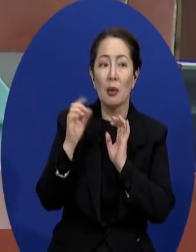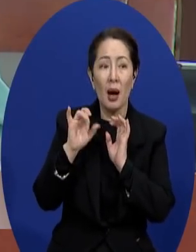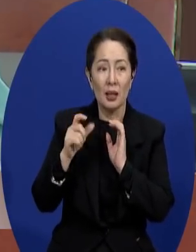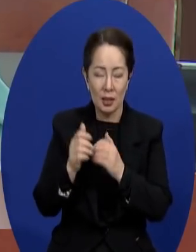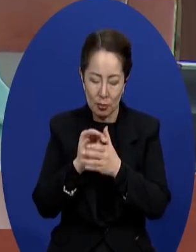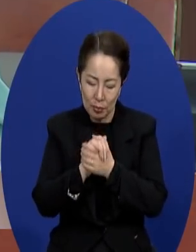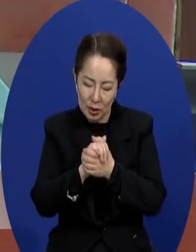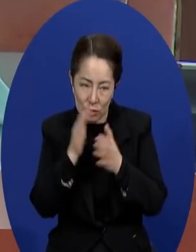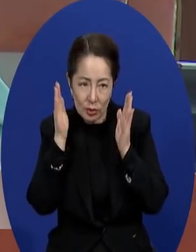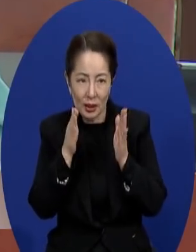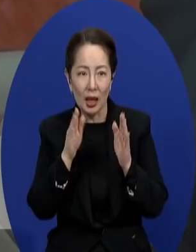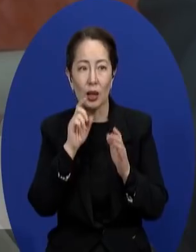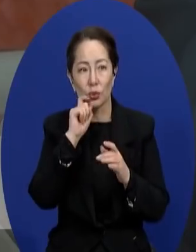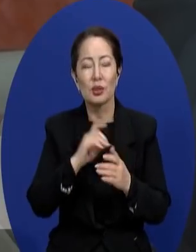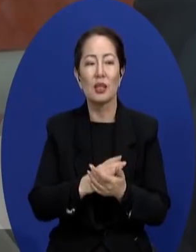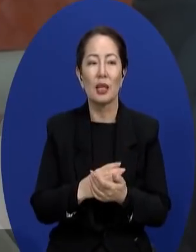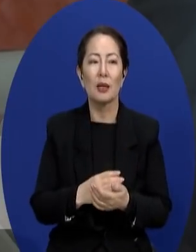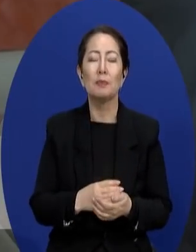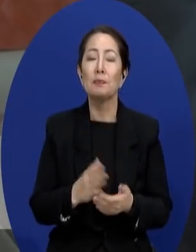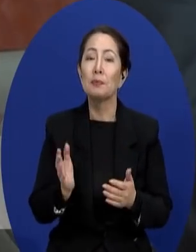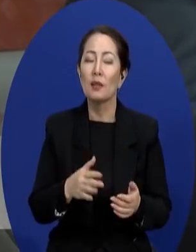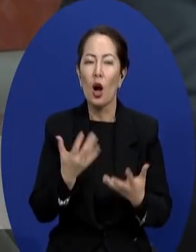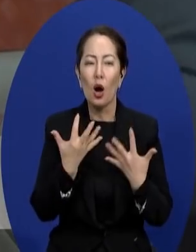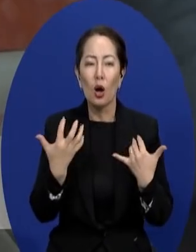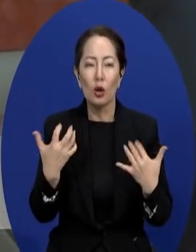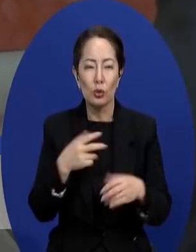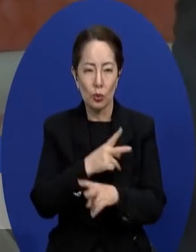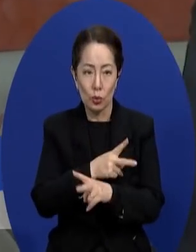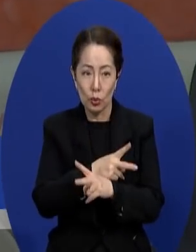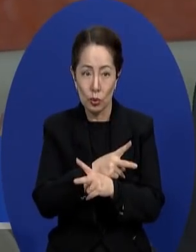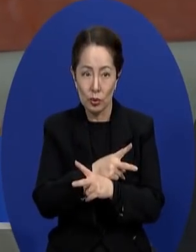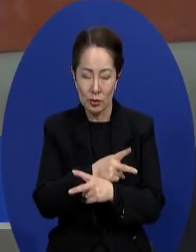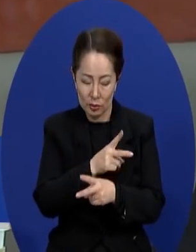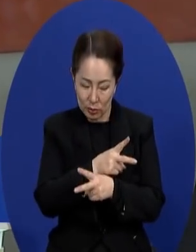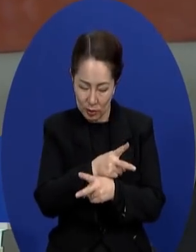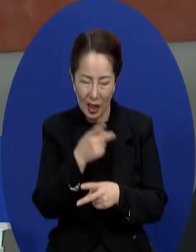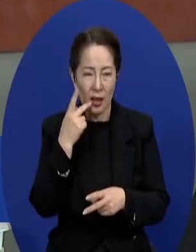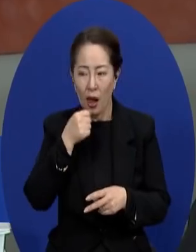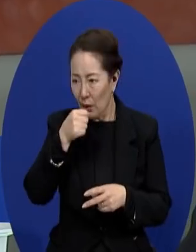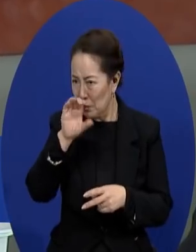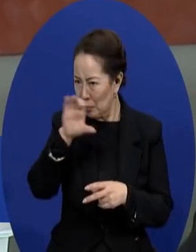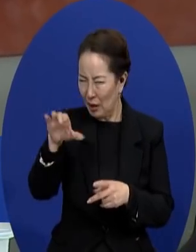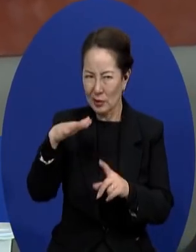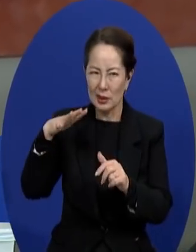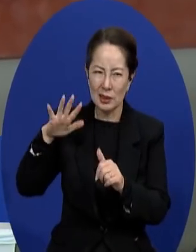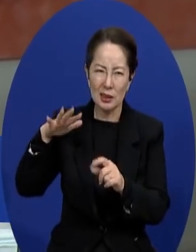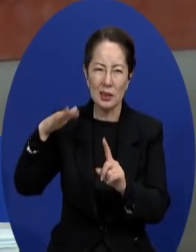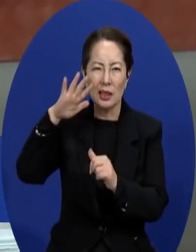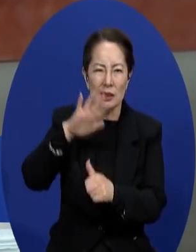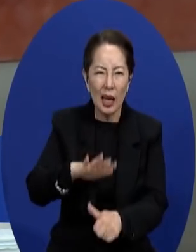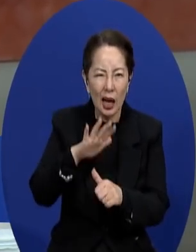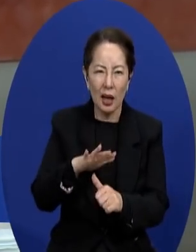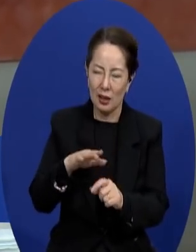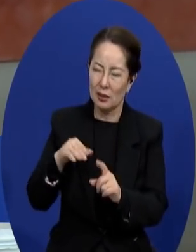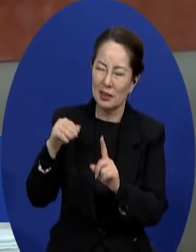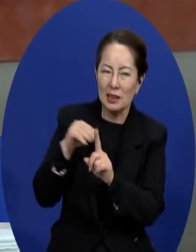бас анхаарахыг хүсэж байна. Энэ маш олон хуйлууд нь бол ерөөсөө ингээд дандаа хэвлэл мэдээллийн байгууллагуудыг хавьтсан, шахсан, ажиллах